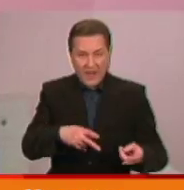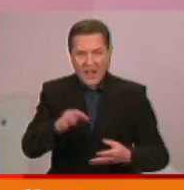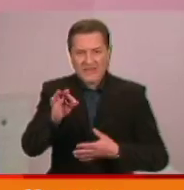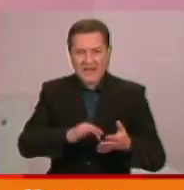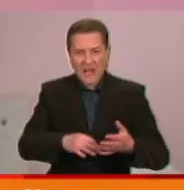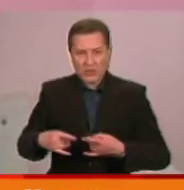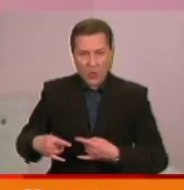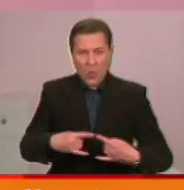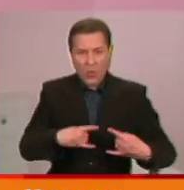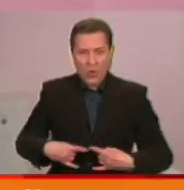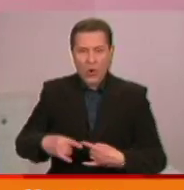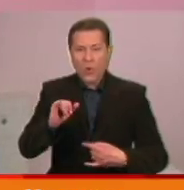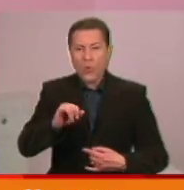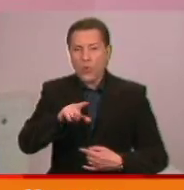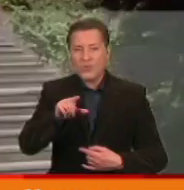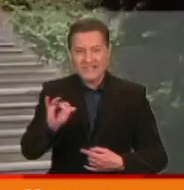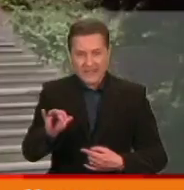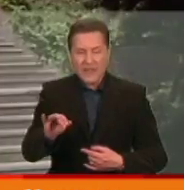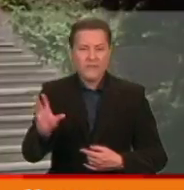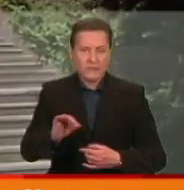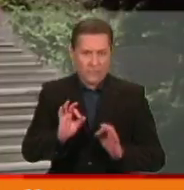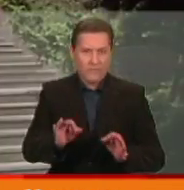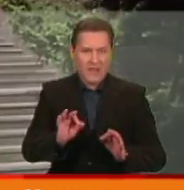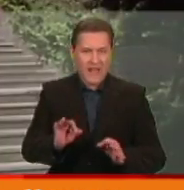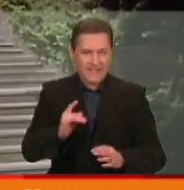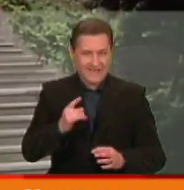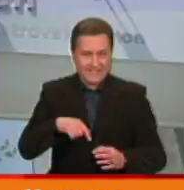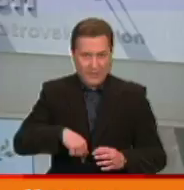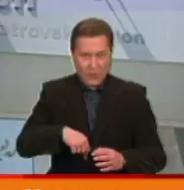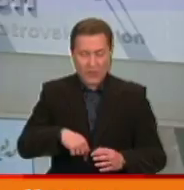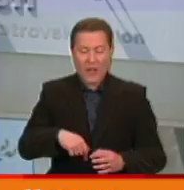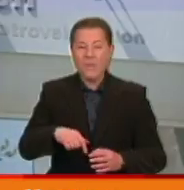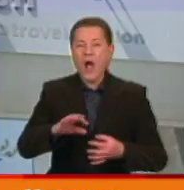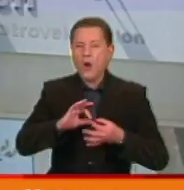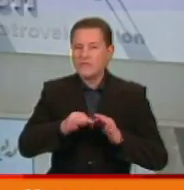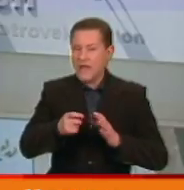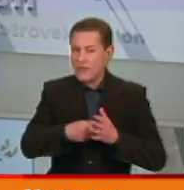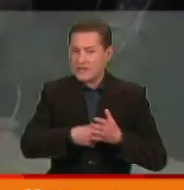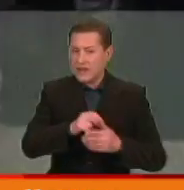УЗИ отправили, посмотрели, все в порядке. Обставини ДТП розслідує